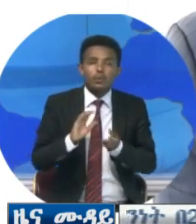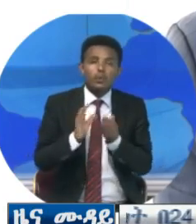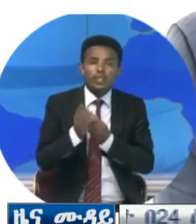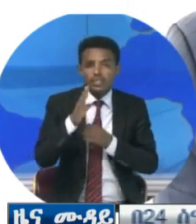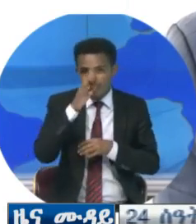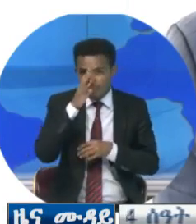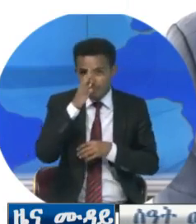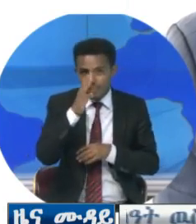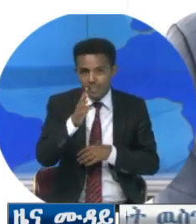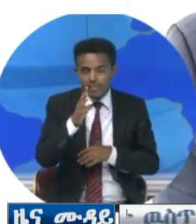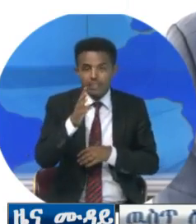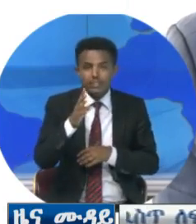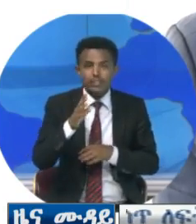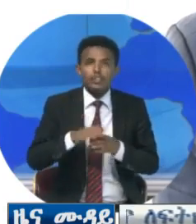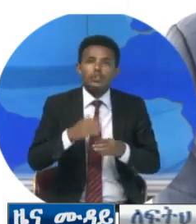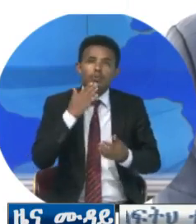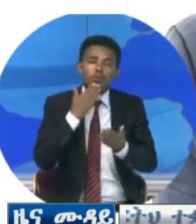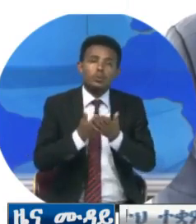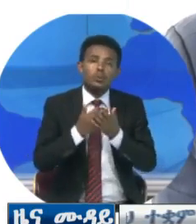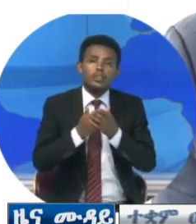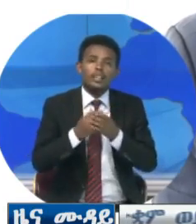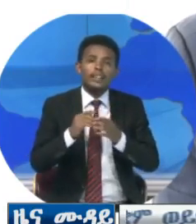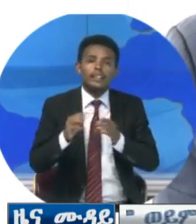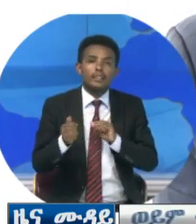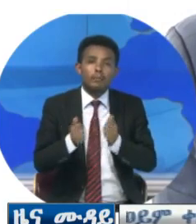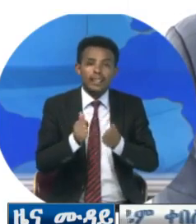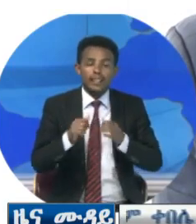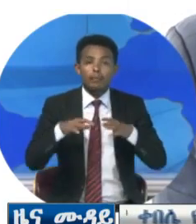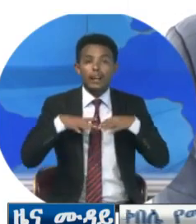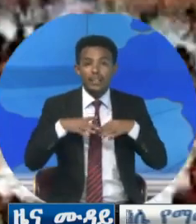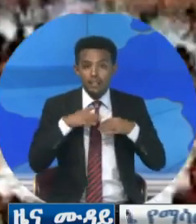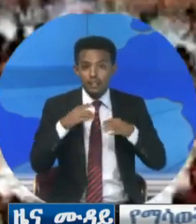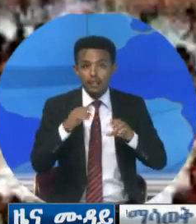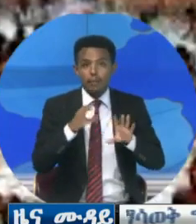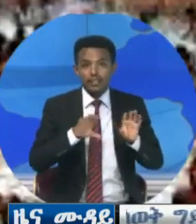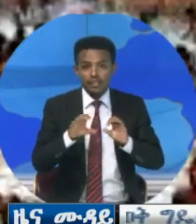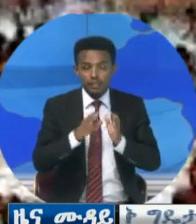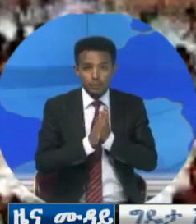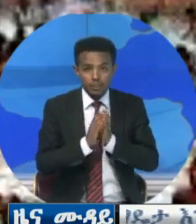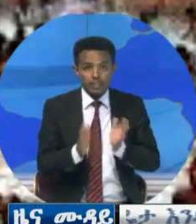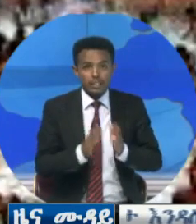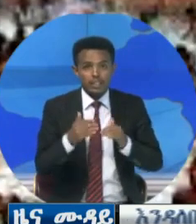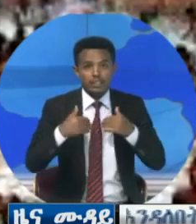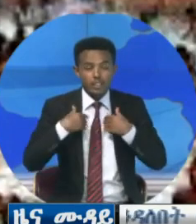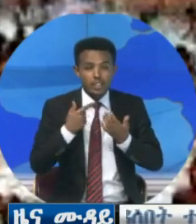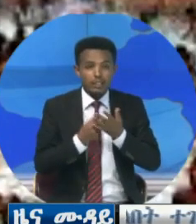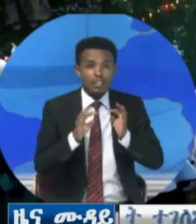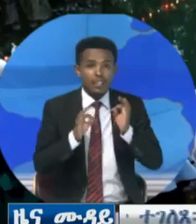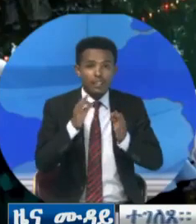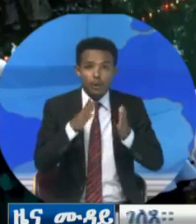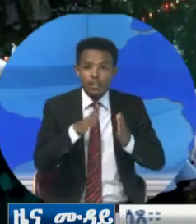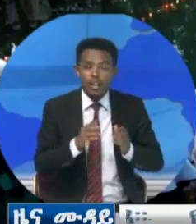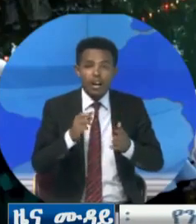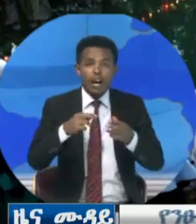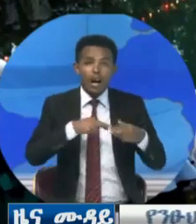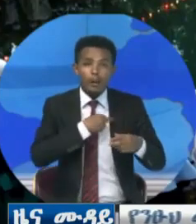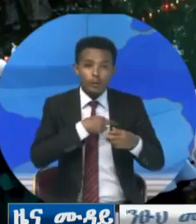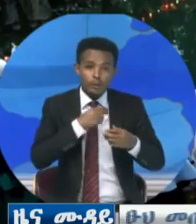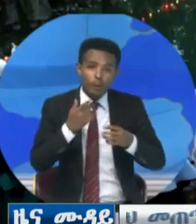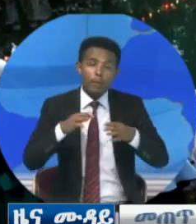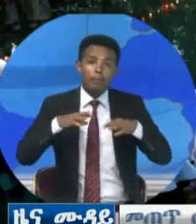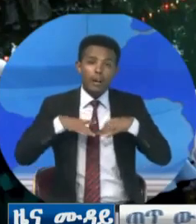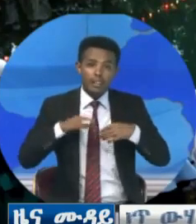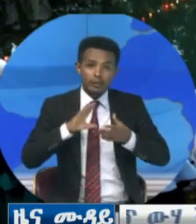ሁኔታ ፈጥረን ጥሩ የጥምቀት በዓልን ለማክበር ነው እየተዘጋጀን ያለው። ይህን ታሪካዊና ሃይማኖታዊ በዓል በከተማው ተገኝተው